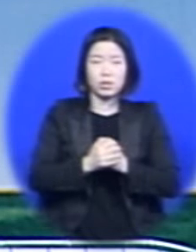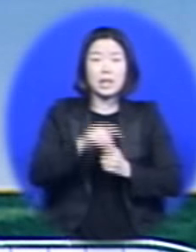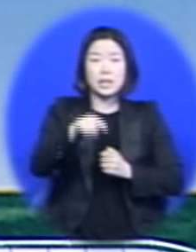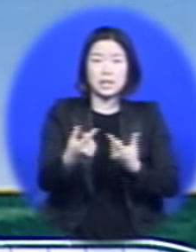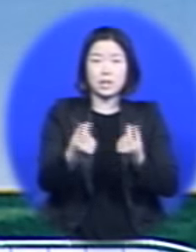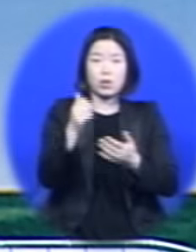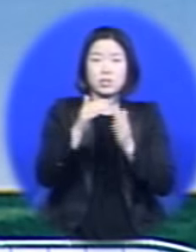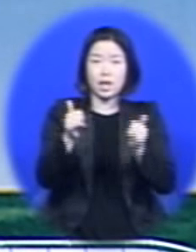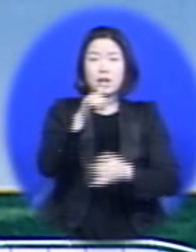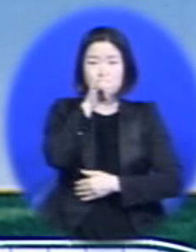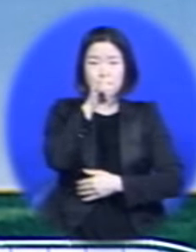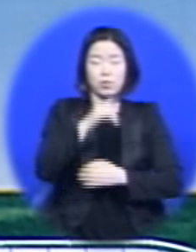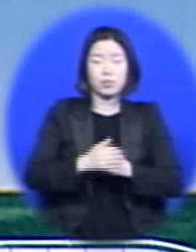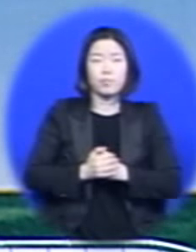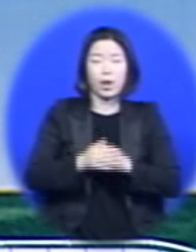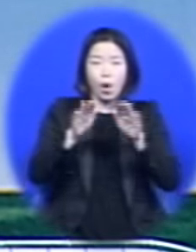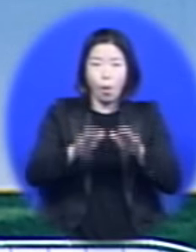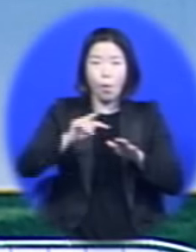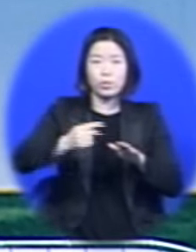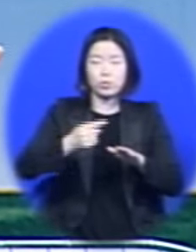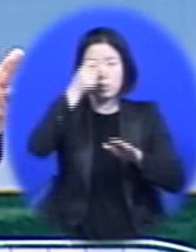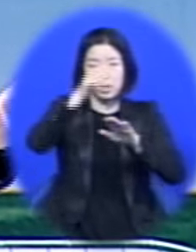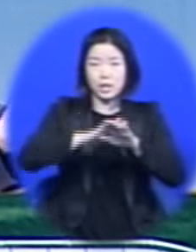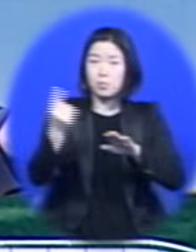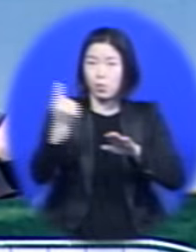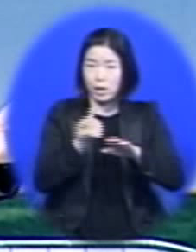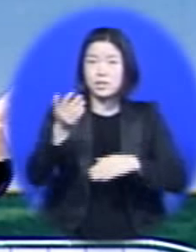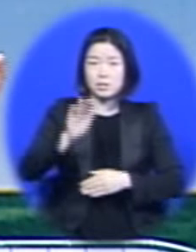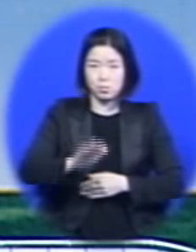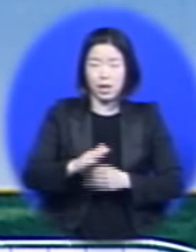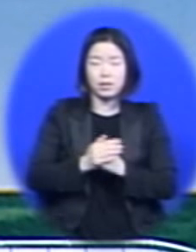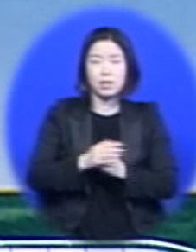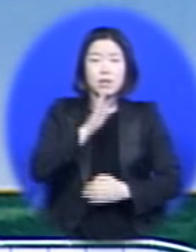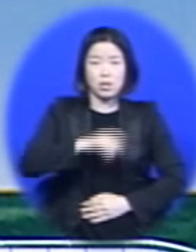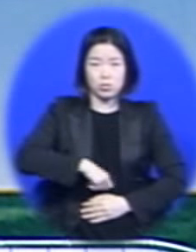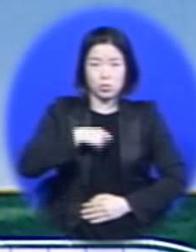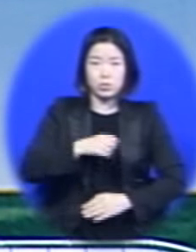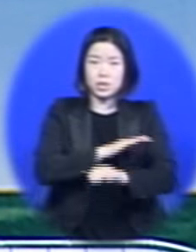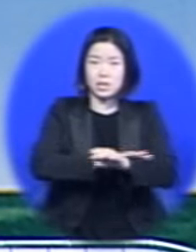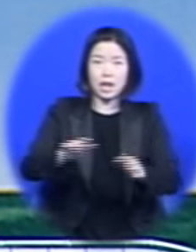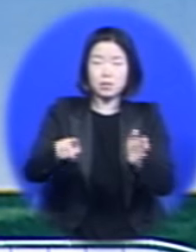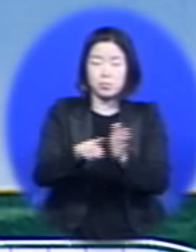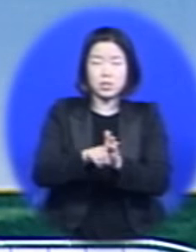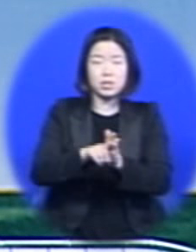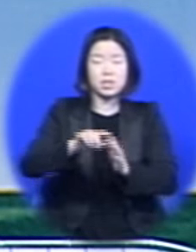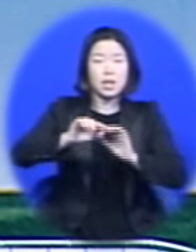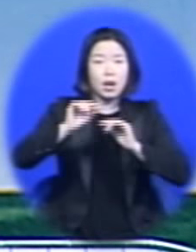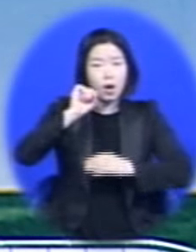분들이 있습니다. 오늘도 이렇게 예배 오셨지만 솔직히 잘 믿어지지 않는 것